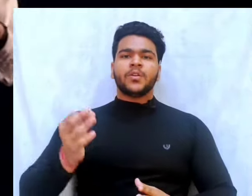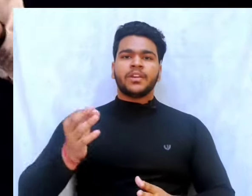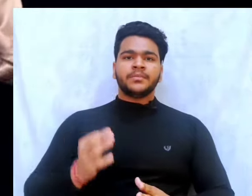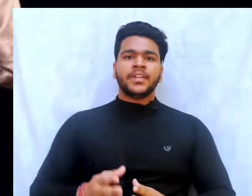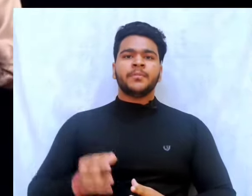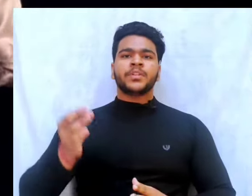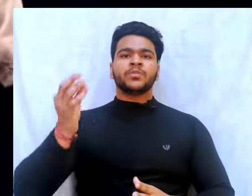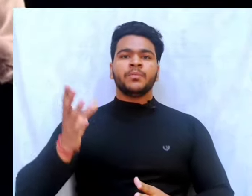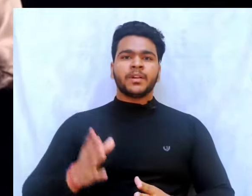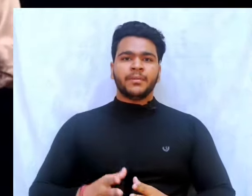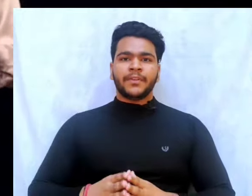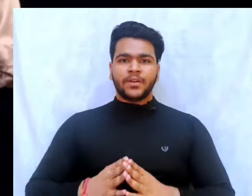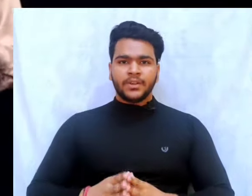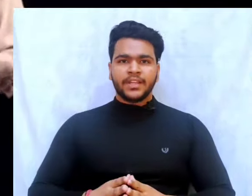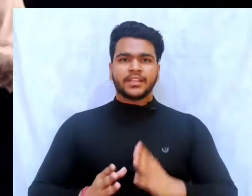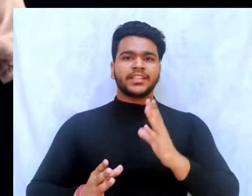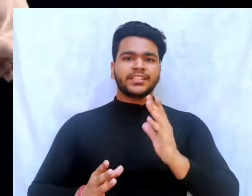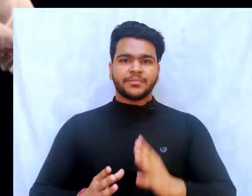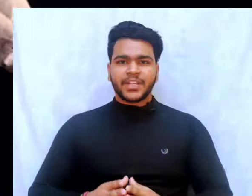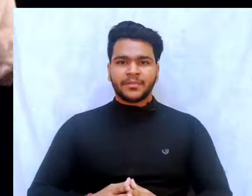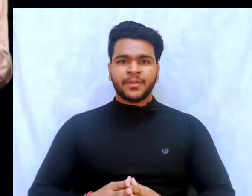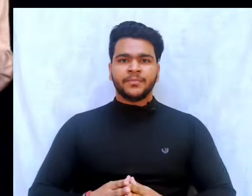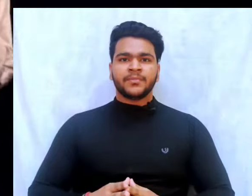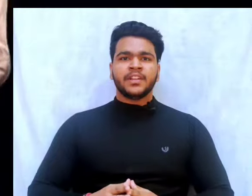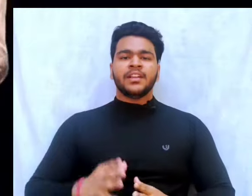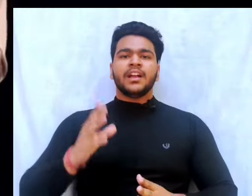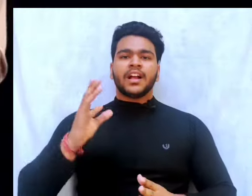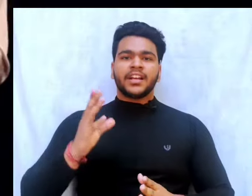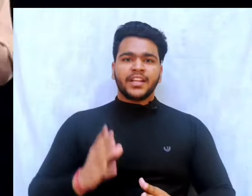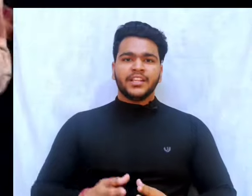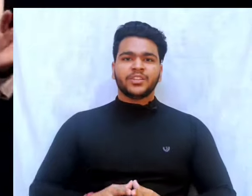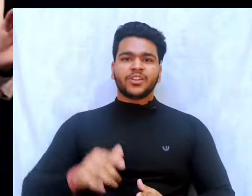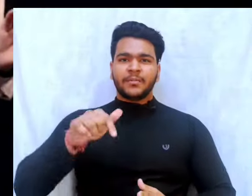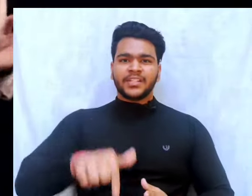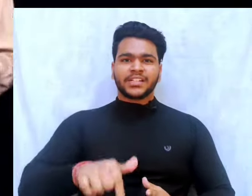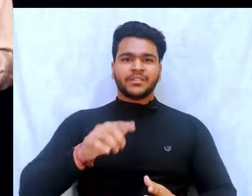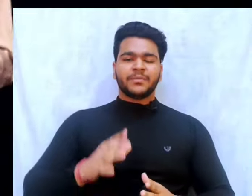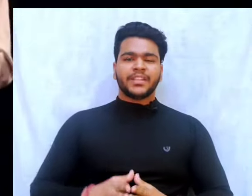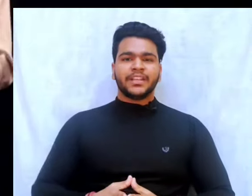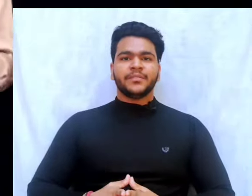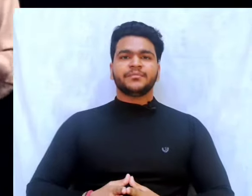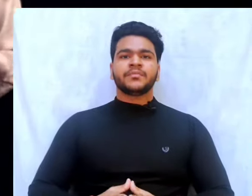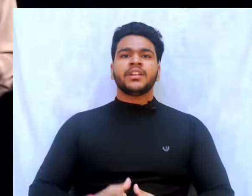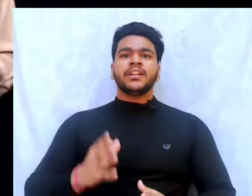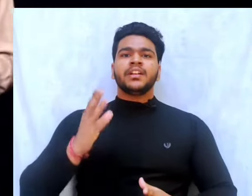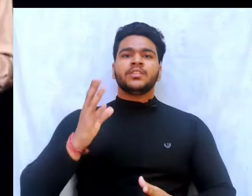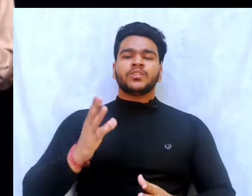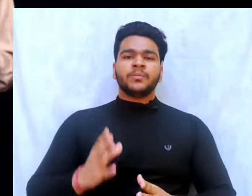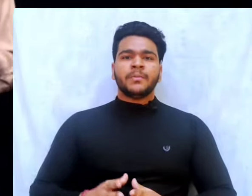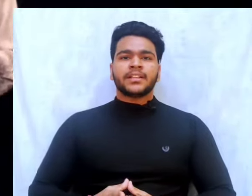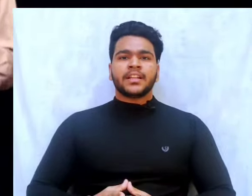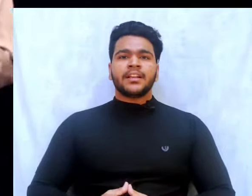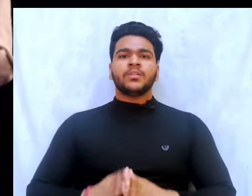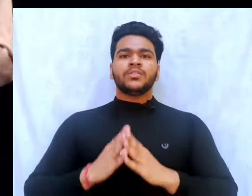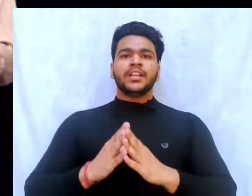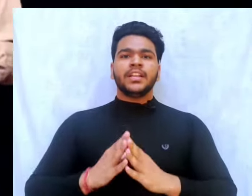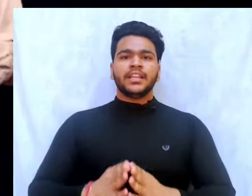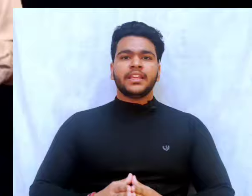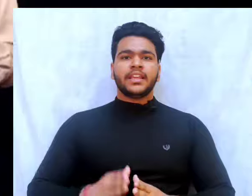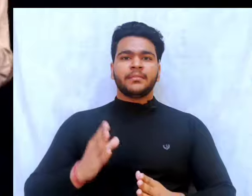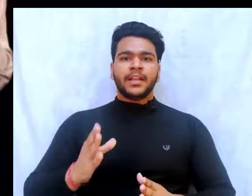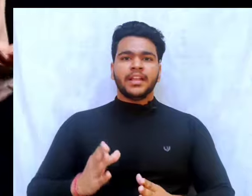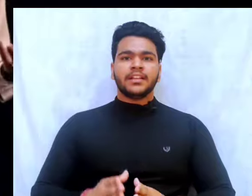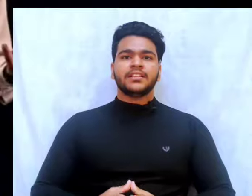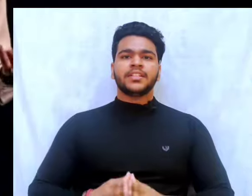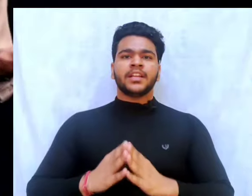अपने कॉलेज में या अपने स्कूल में कभी फेल हुए हैं किसी सब्जेक्ट में? अगर नहीं तो कमेंट सेक्शन में बताइए। दोस्तों मैं बात कर रहा हूँ दिल्ली की